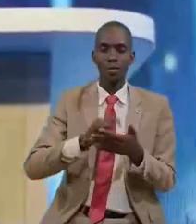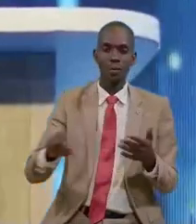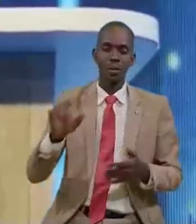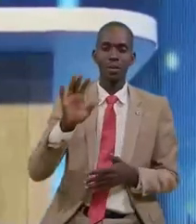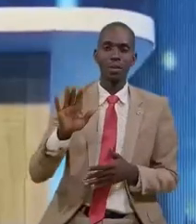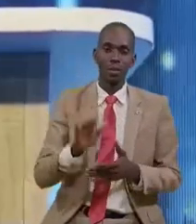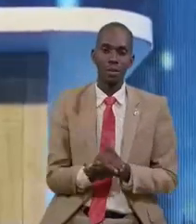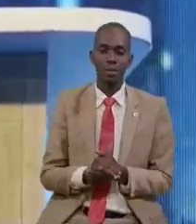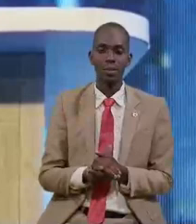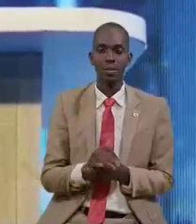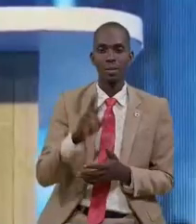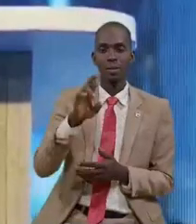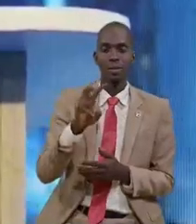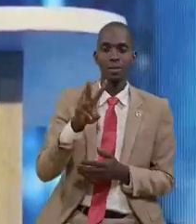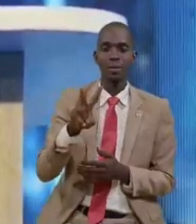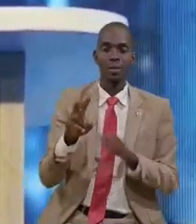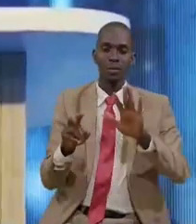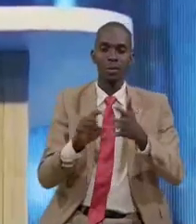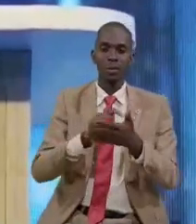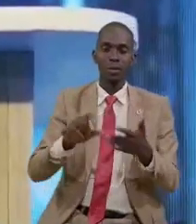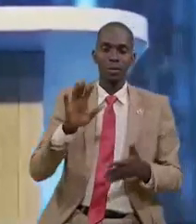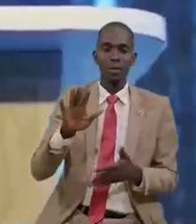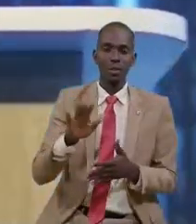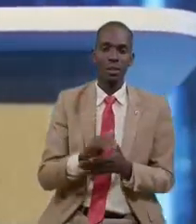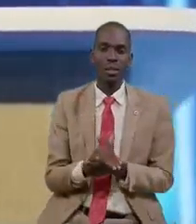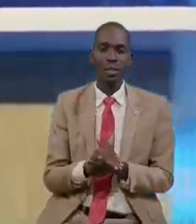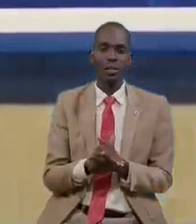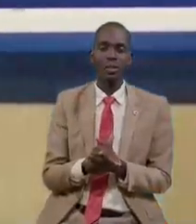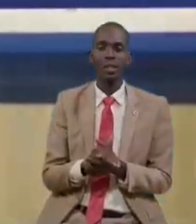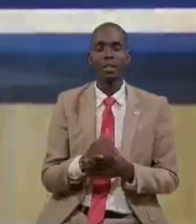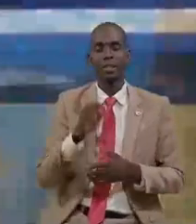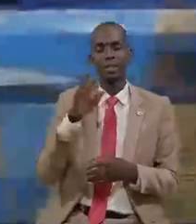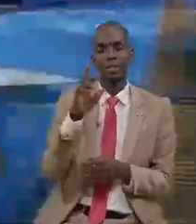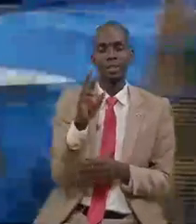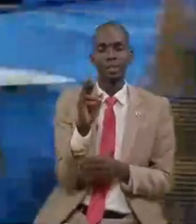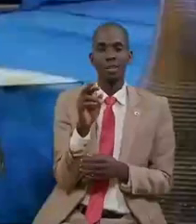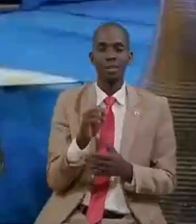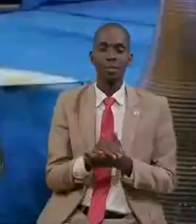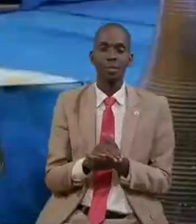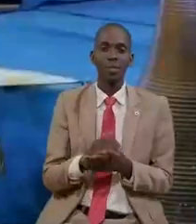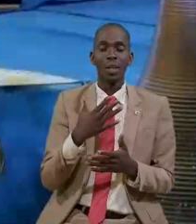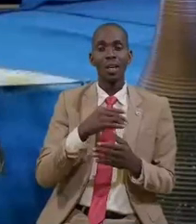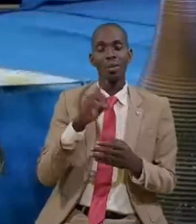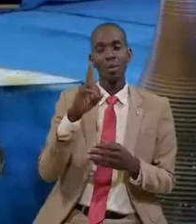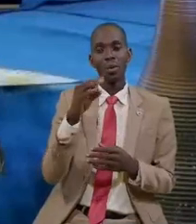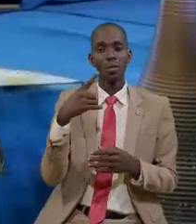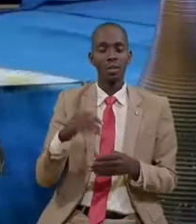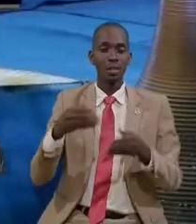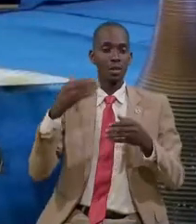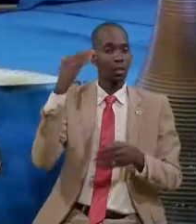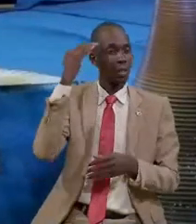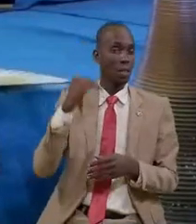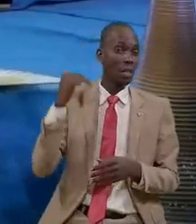5. Apocalypse 5, verset 5. Et l'un des vieillards me dit,